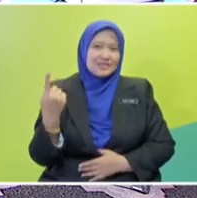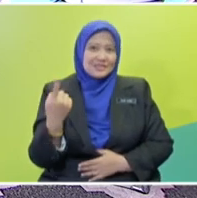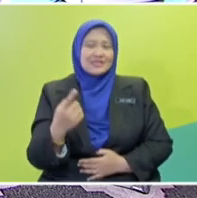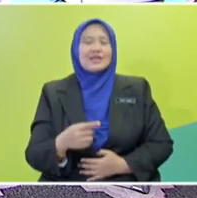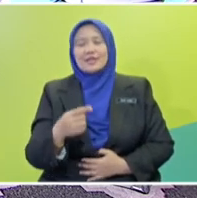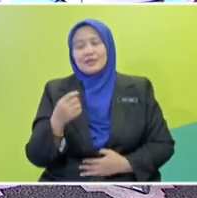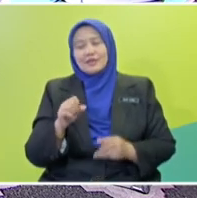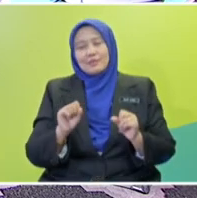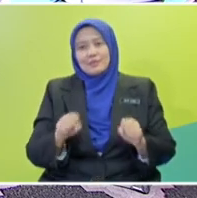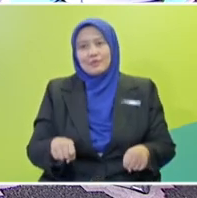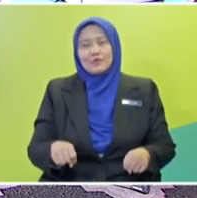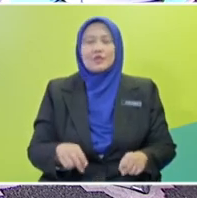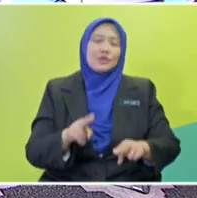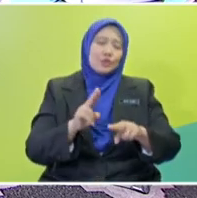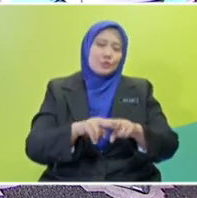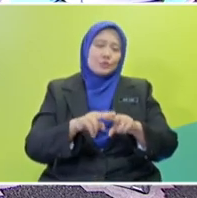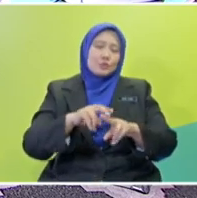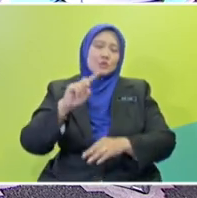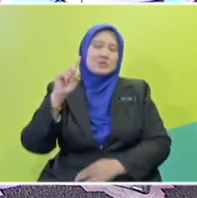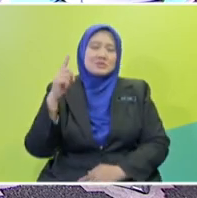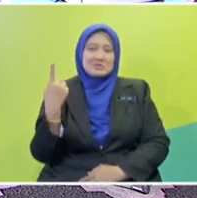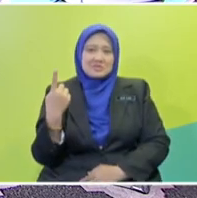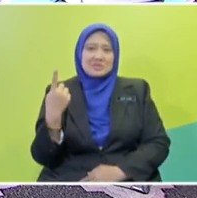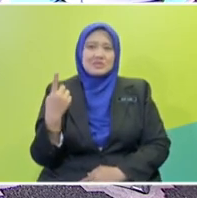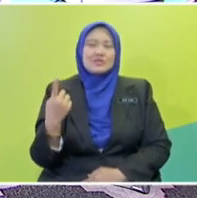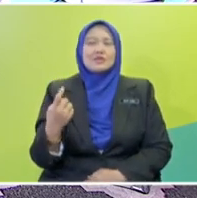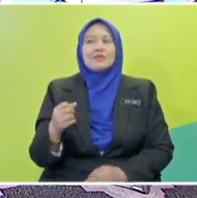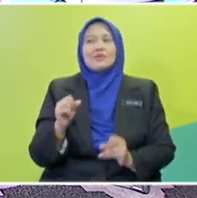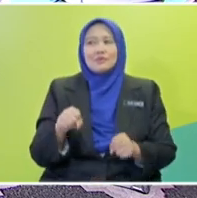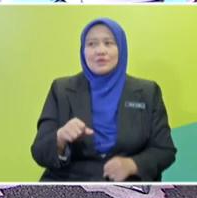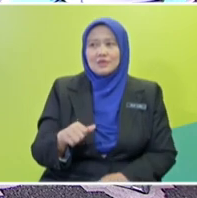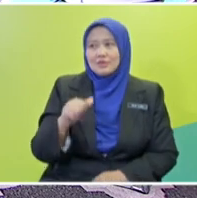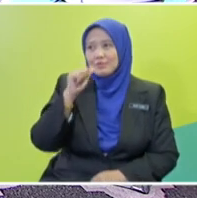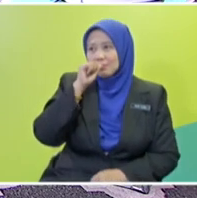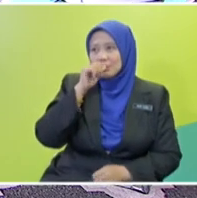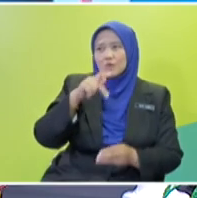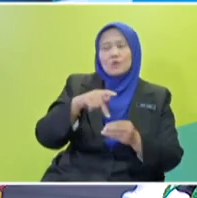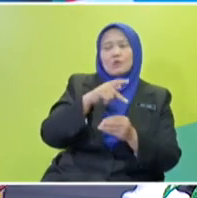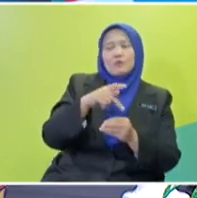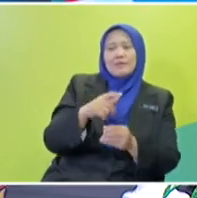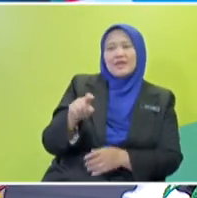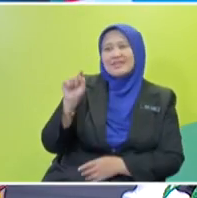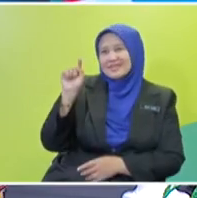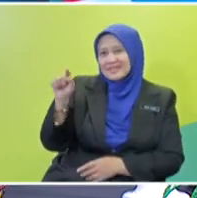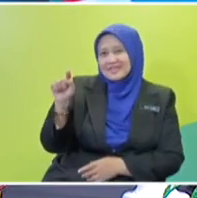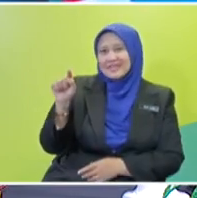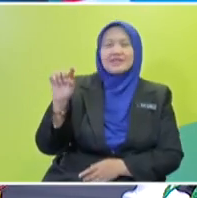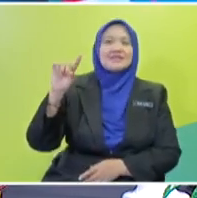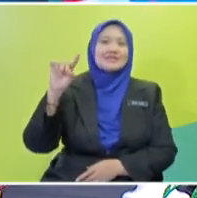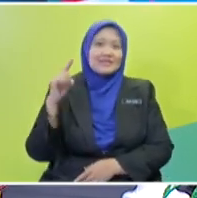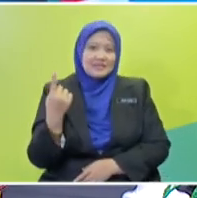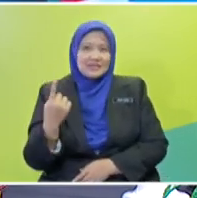jauh kita boleh duduk aja tadi ini kita minum kopi pun boleh saja Oke kalau biasa